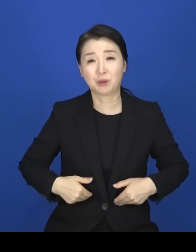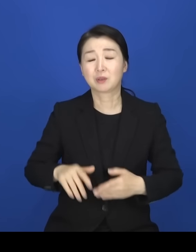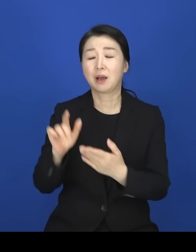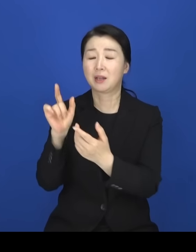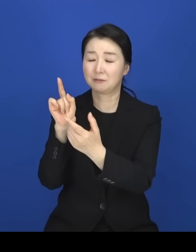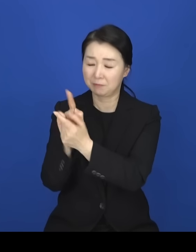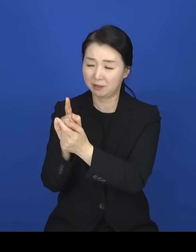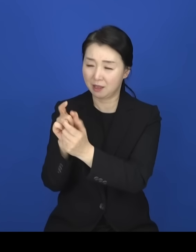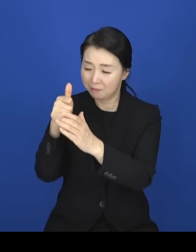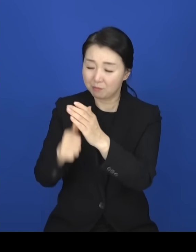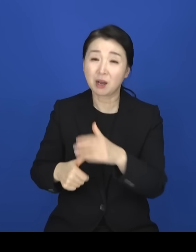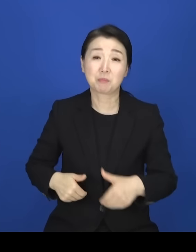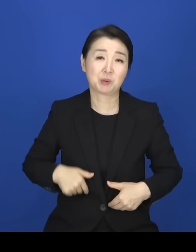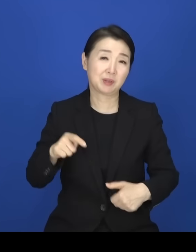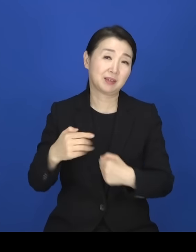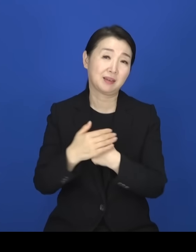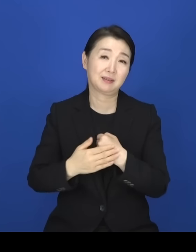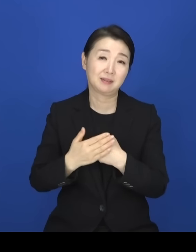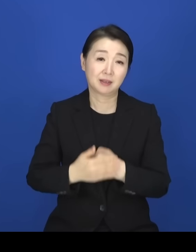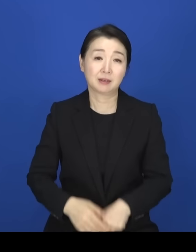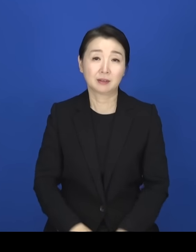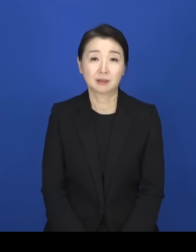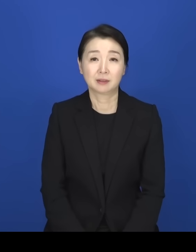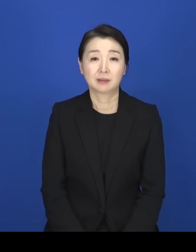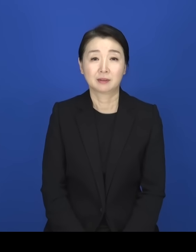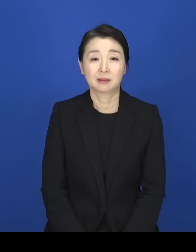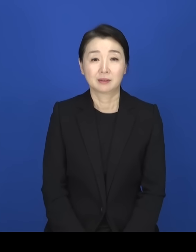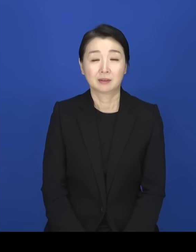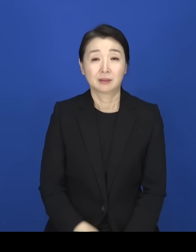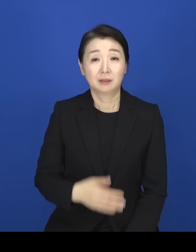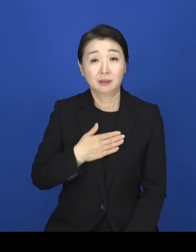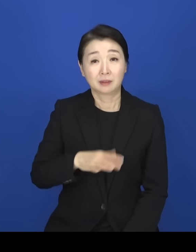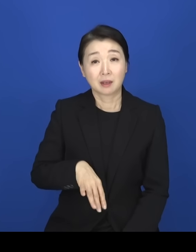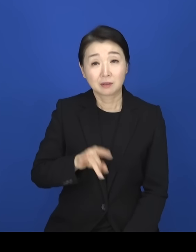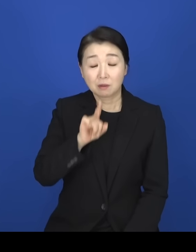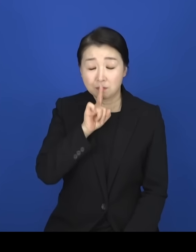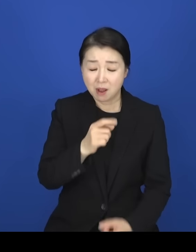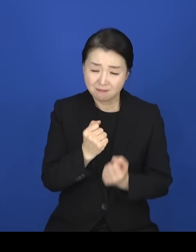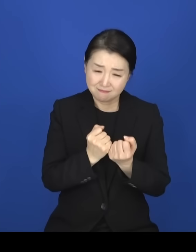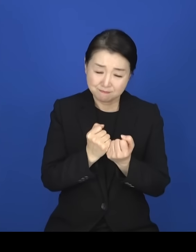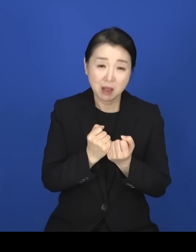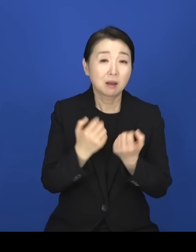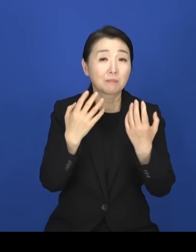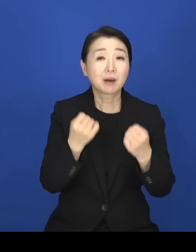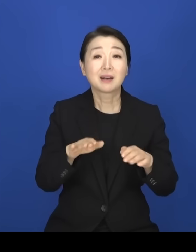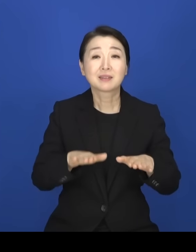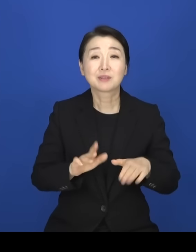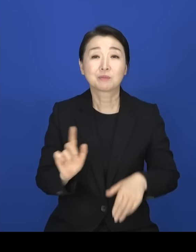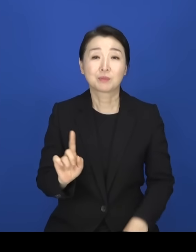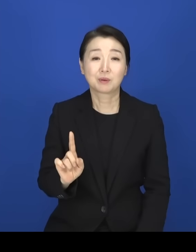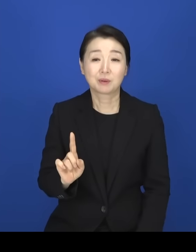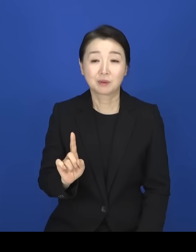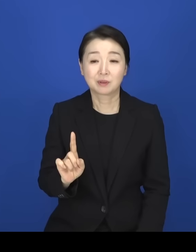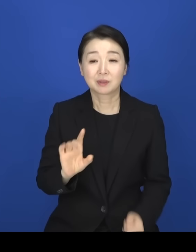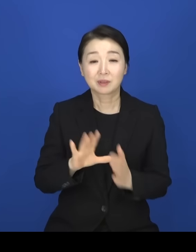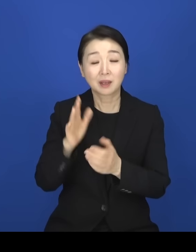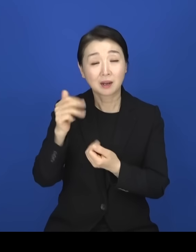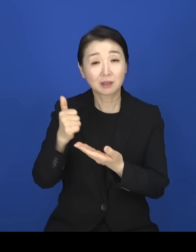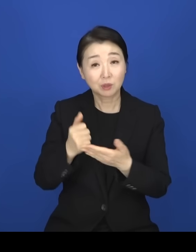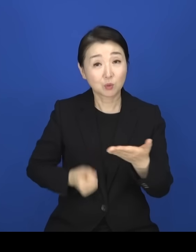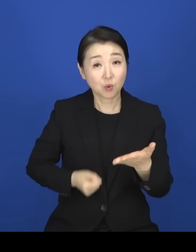빠져야 되죠. 네, 그게 은혜거든요. 네. 맞아. 그래서 제가 처음에는 그런 말로 설득하는 게 많았는데 지금은 그럴 때 하나님께서